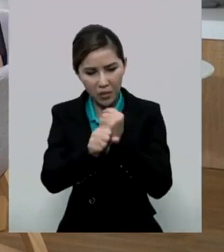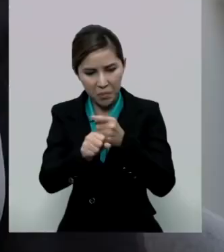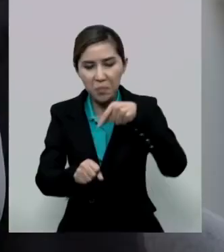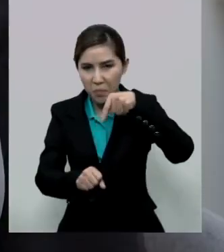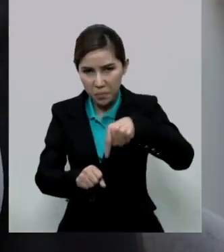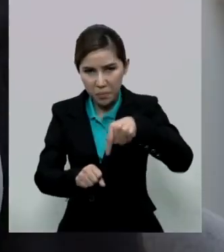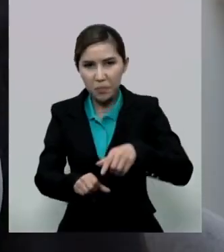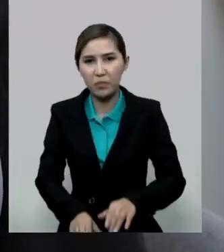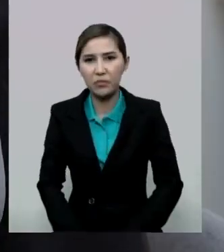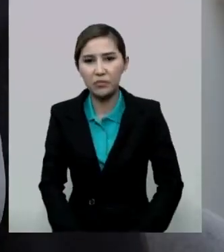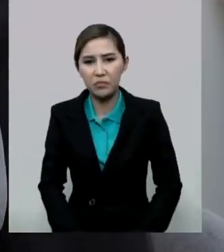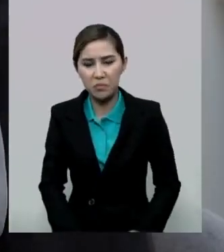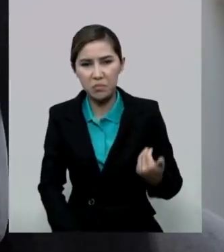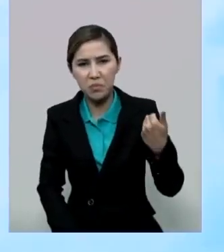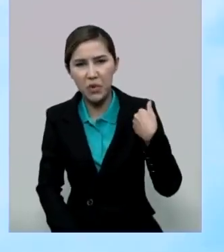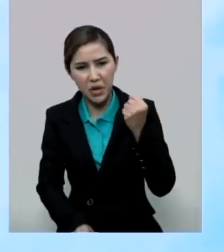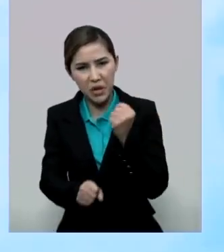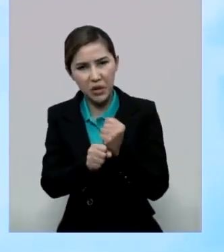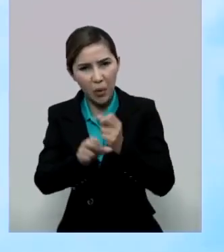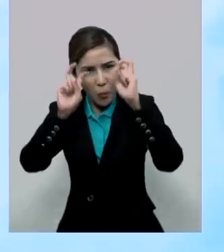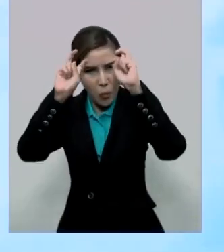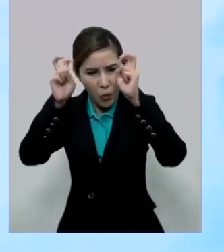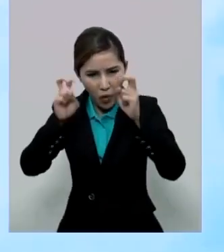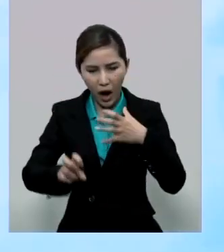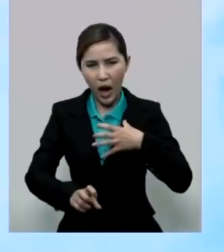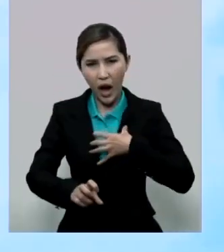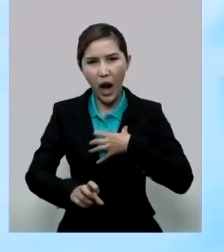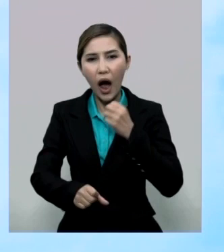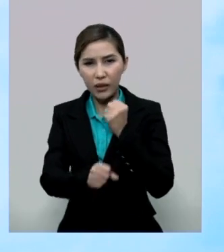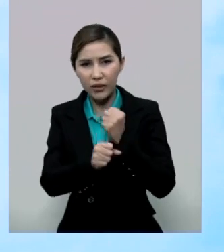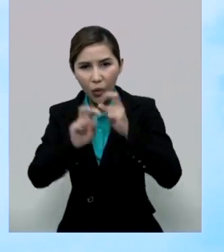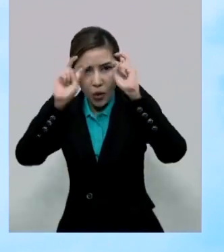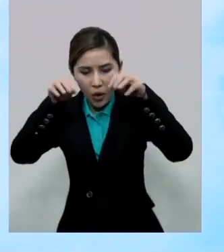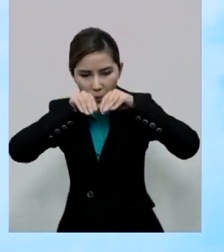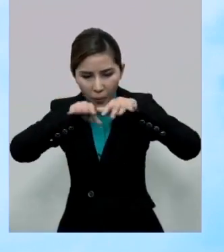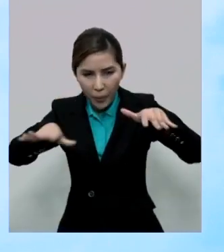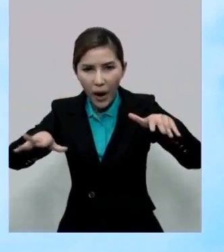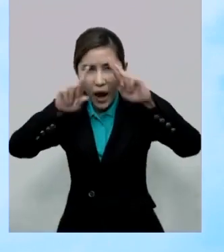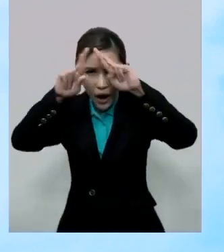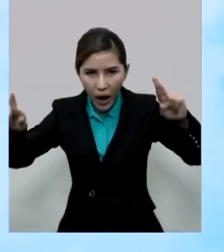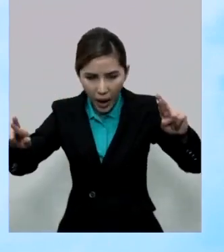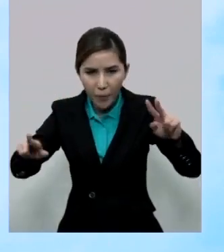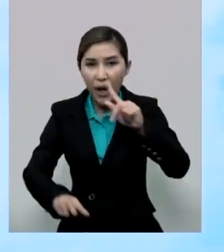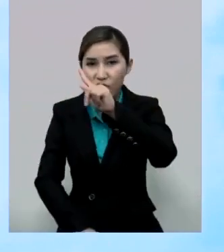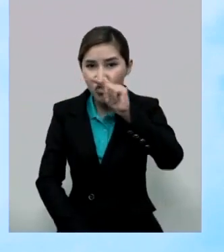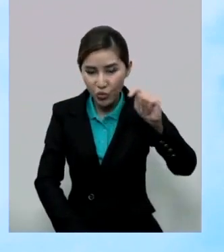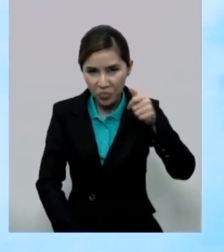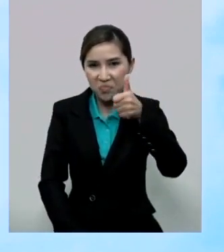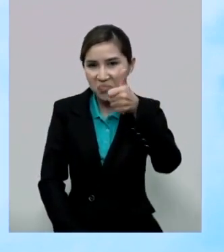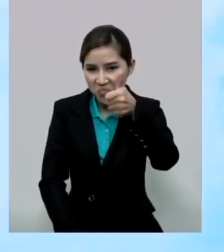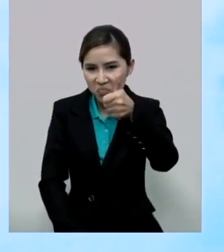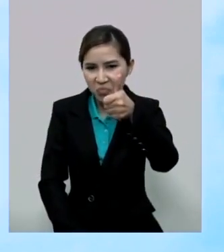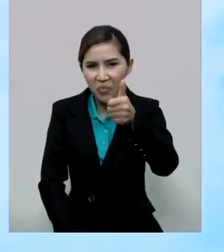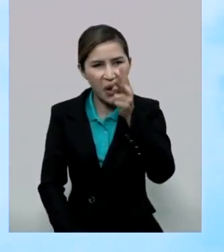ย่างเงี้ยครับมีช่วงนึงที่เรามาทำคอนเทนต์ครับกันว่าเราอยากทำคอนเทนต์ที่สามารถโปรโมทร้านผ่าน TikTok ได้ครับนะครับผ